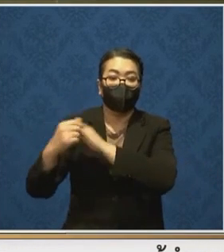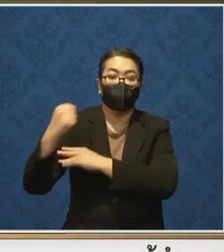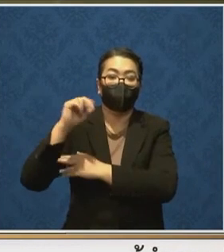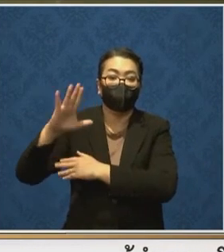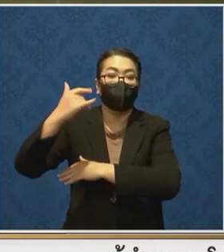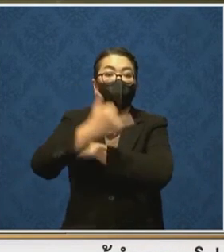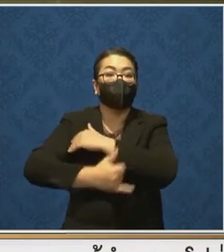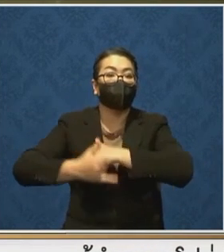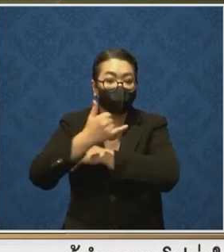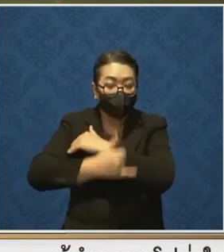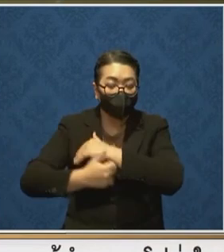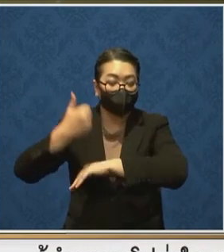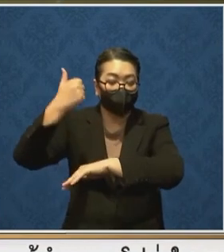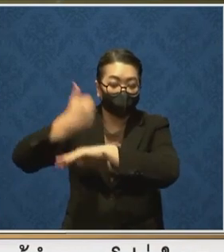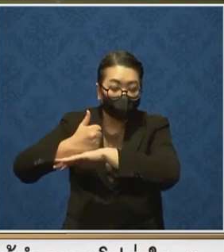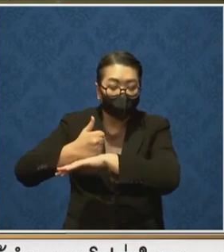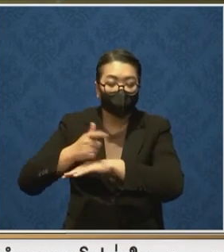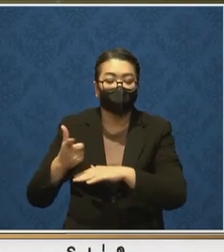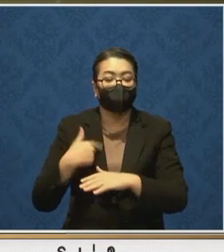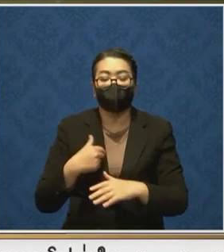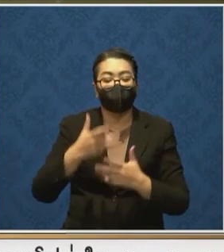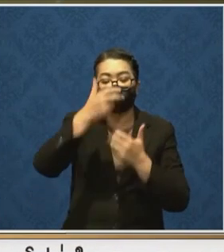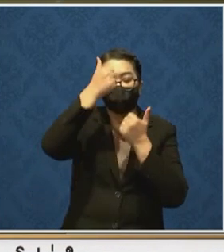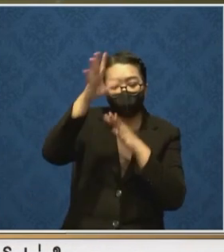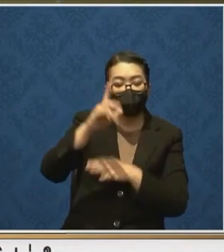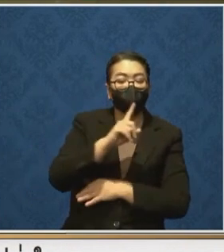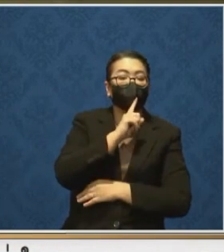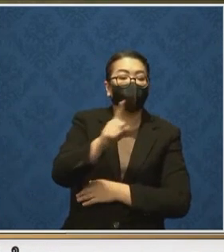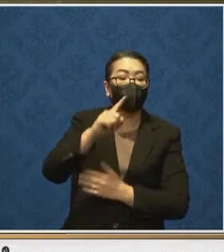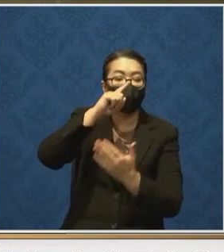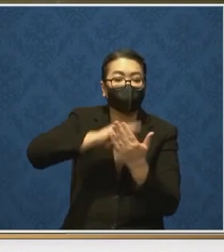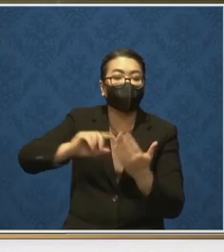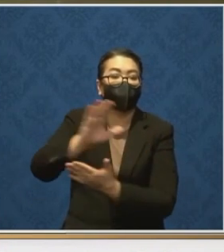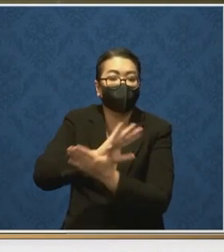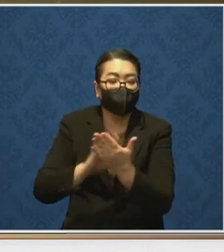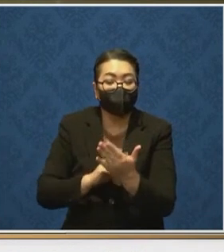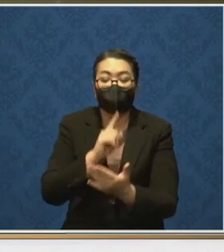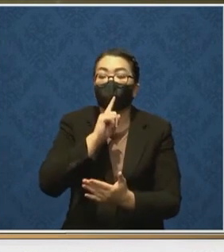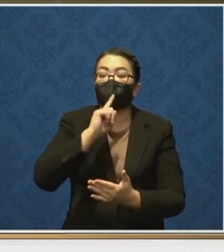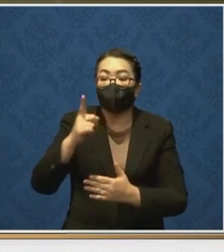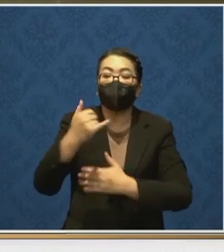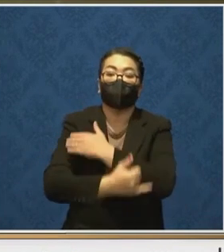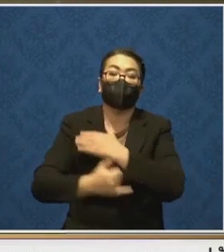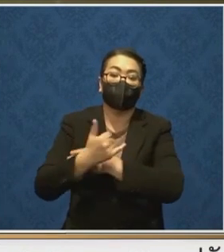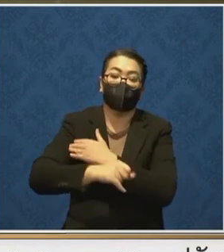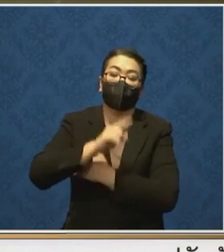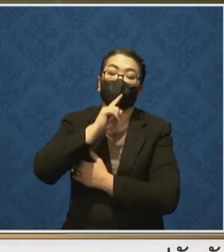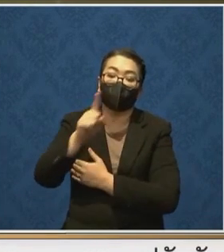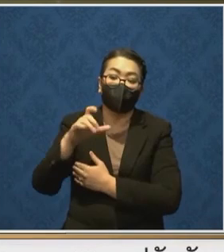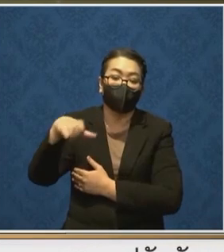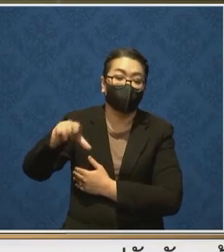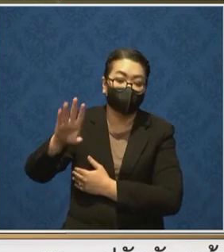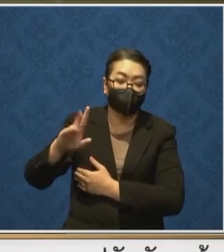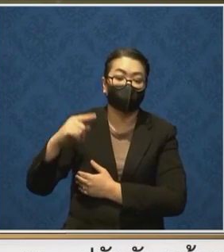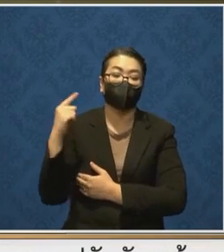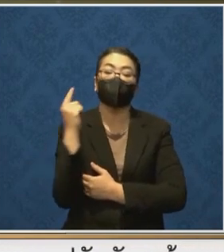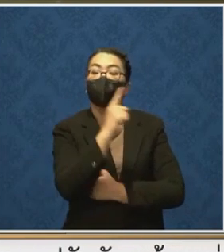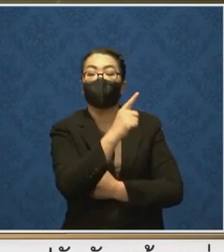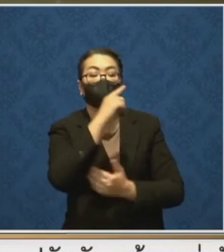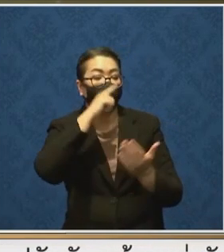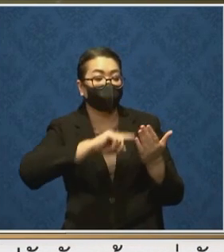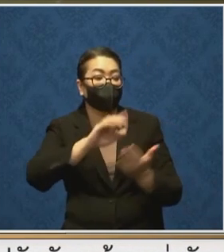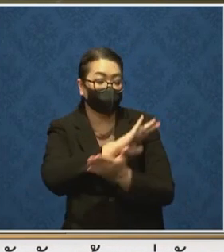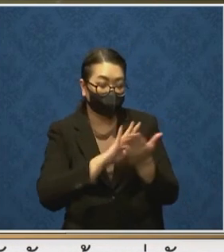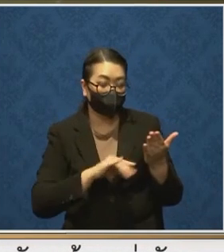ผลเอกประยุติก็ยงไม่ฝั่งค่จน Kingsgate ฟ. ร้ประเทศไยยิงไปก่านั้น หลงบริษัท Kingsgate ฟ. ร้ประเทศไย ไปแล้ว